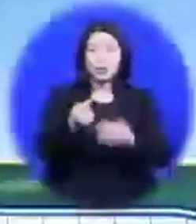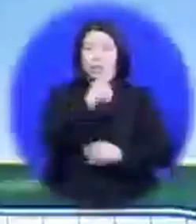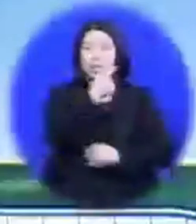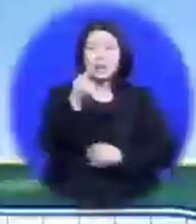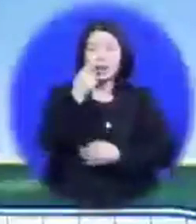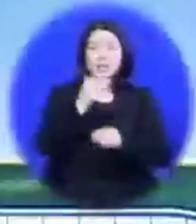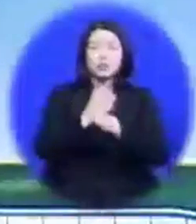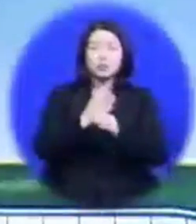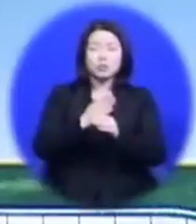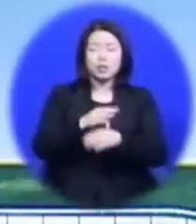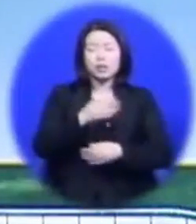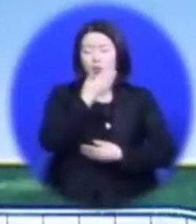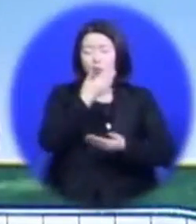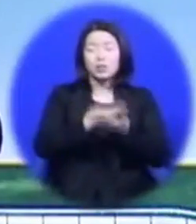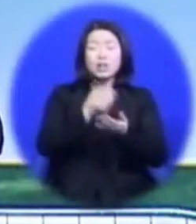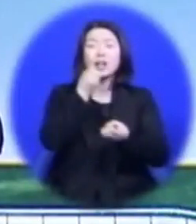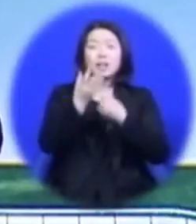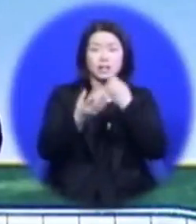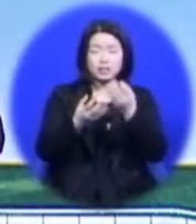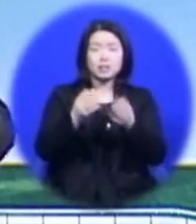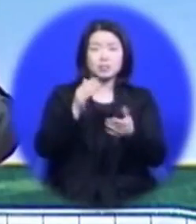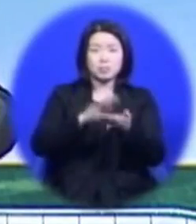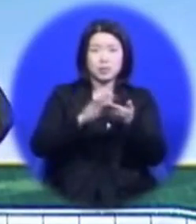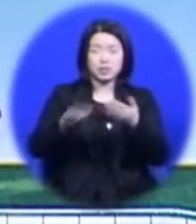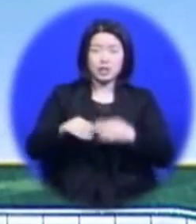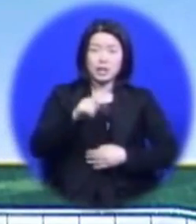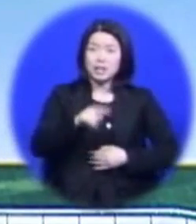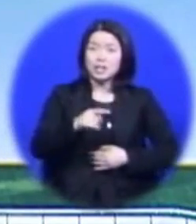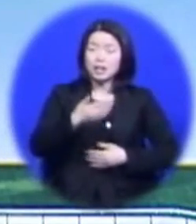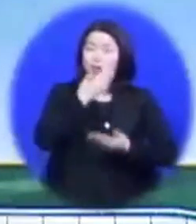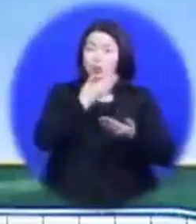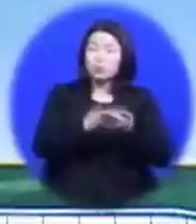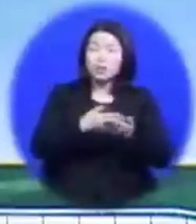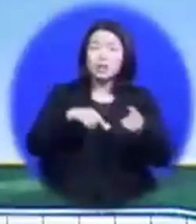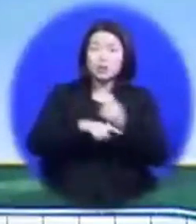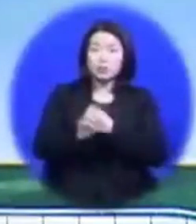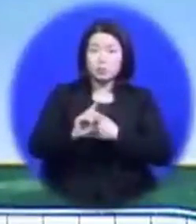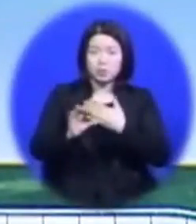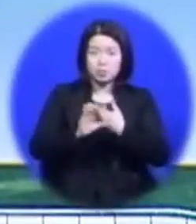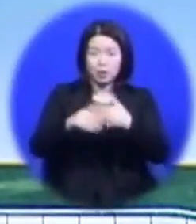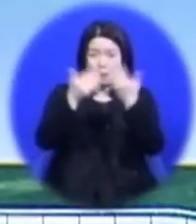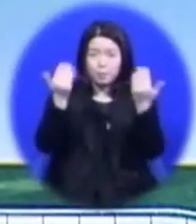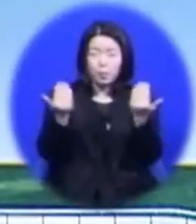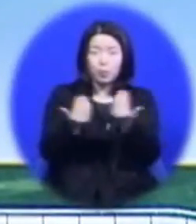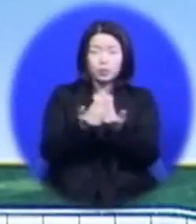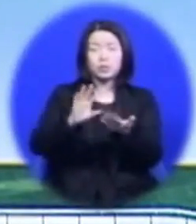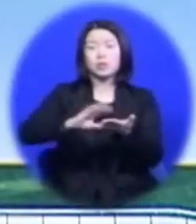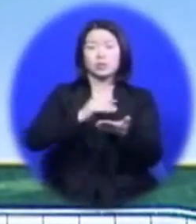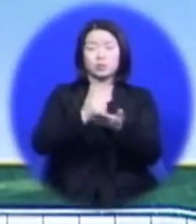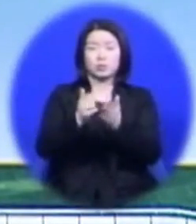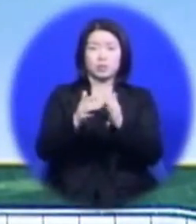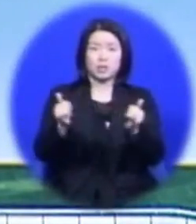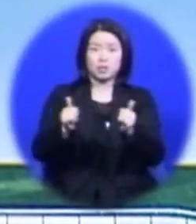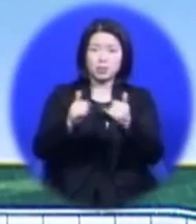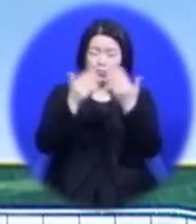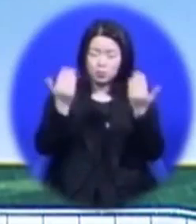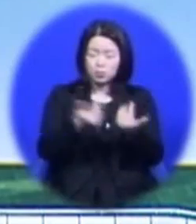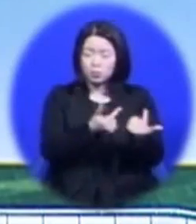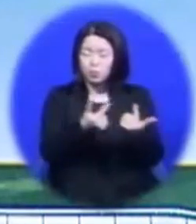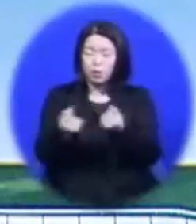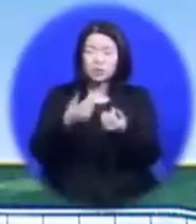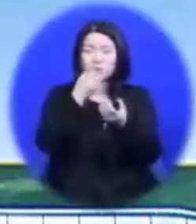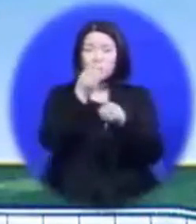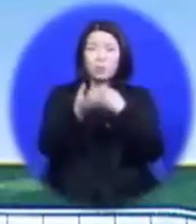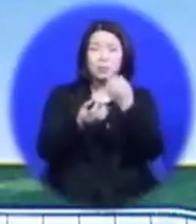이 간증이 너무 놀라운 간증인 것은 모든 그리스도인들이 다 고백하는 간증이라는